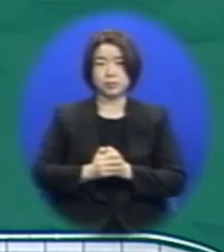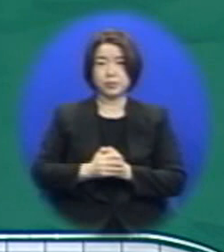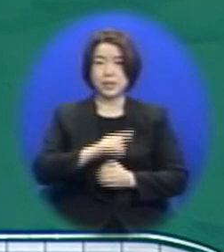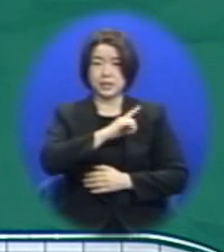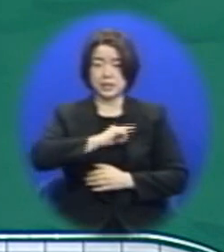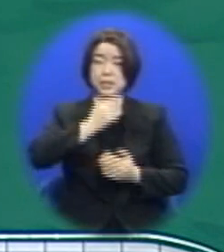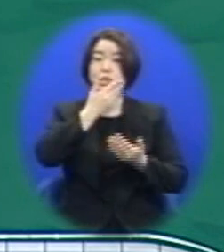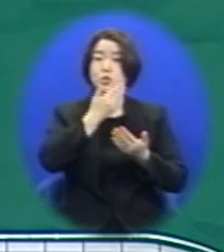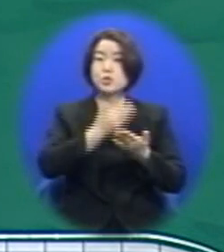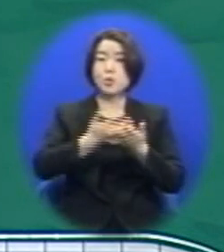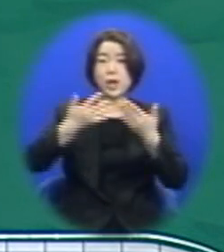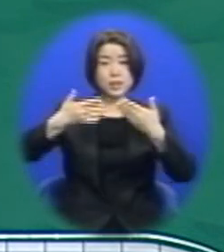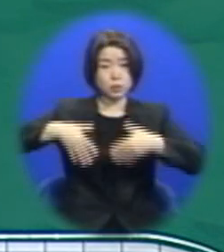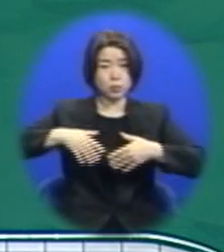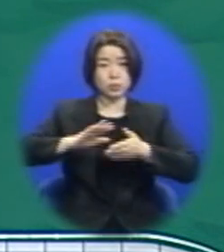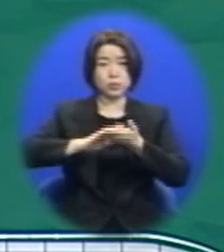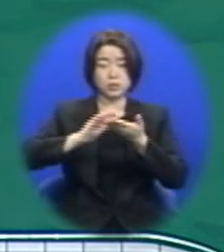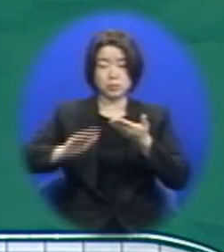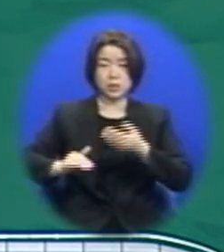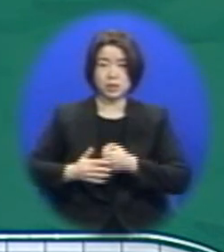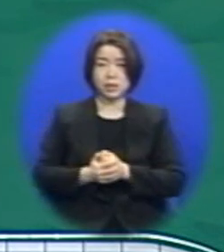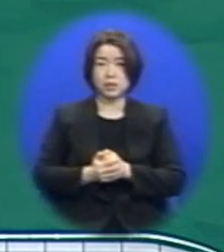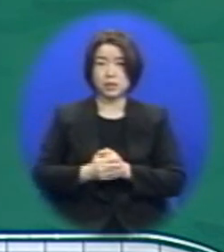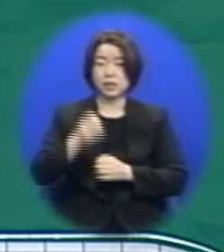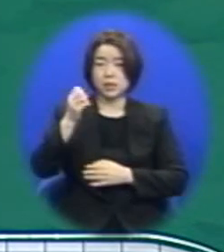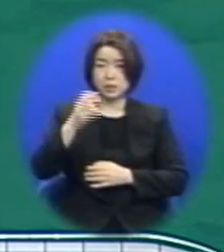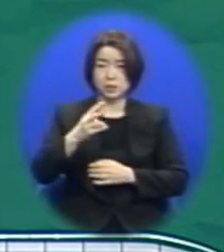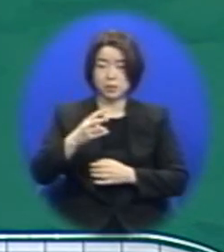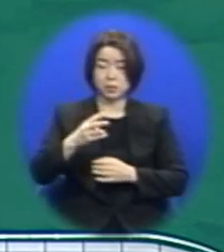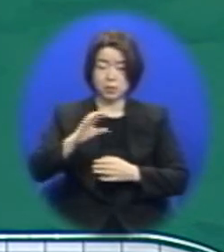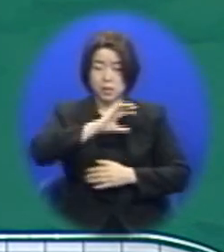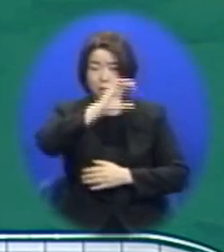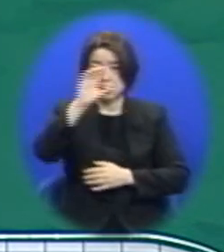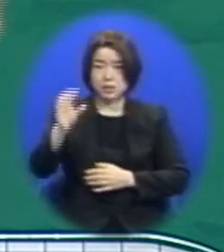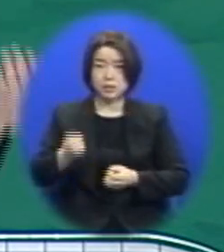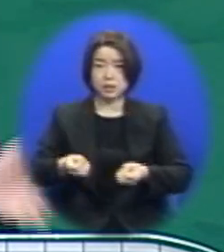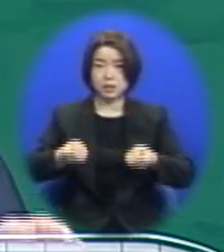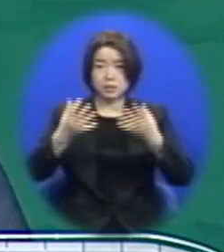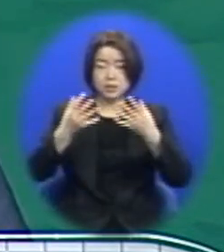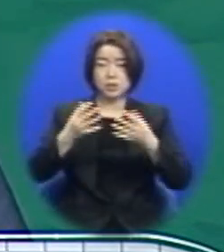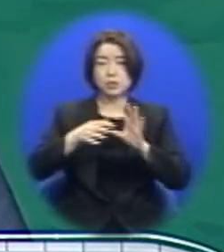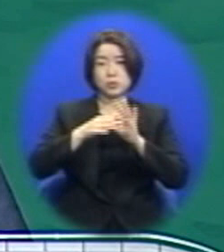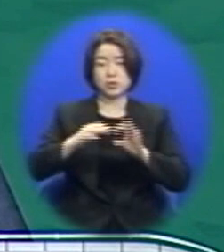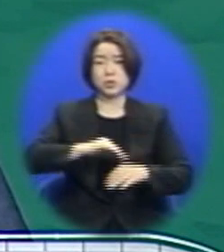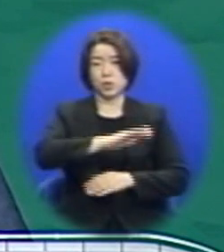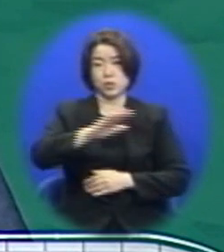가장 중요한 조건입니다. 그리고 성탄절을 통해서 우리 삶이 변화되는